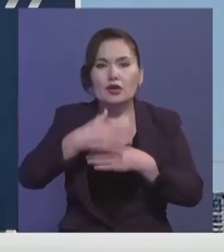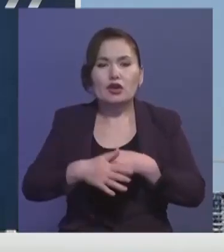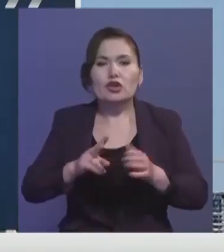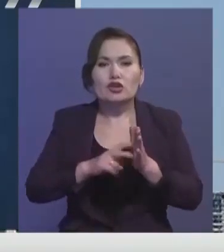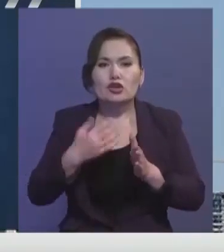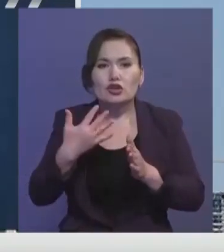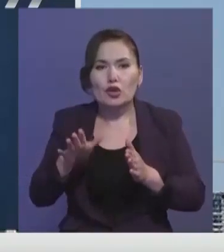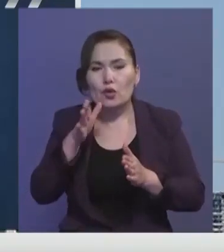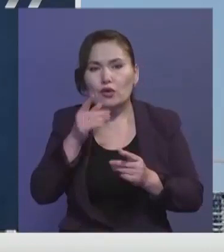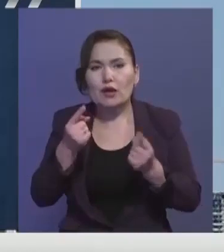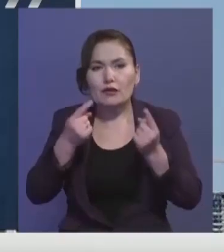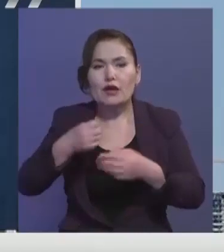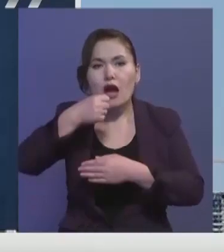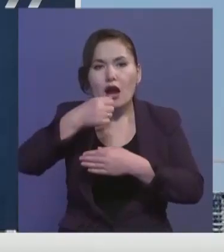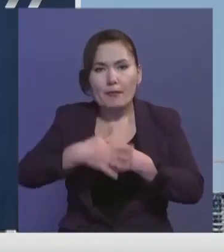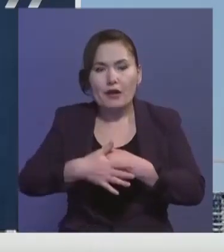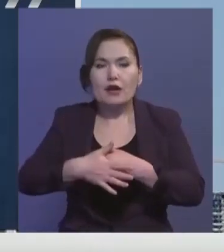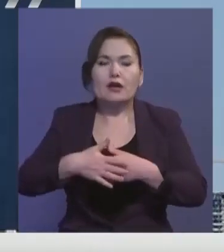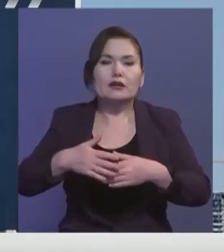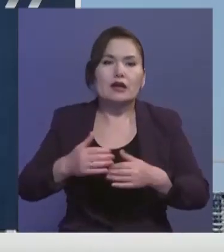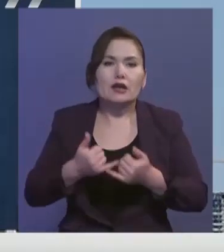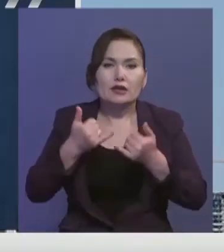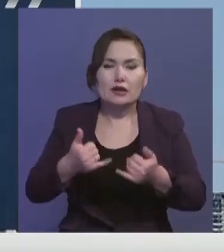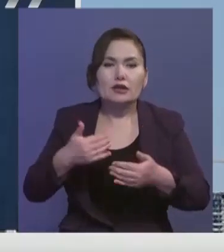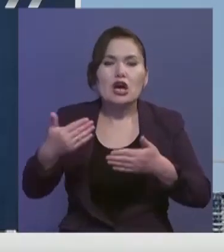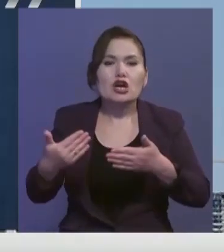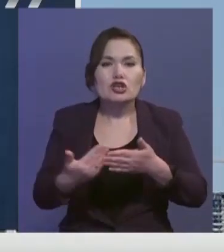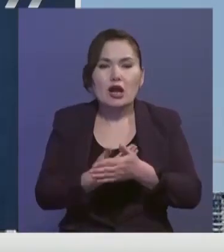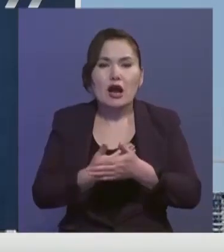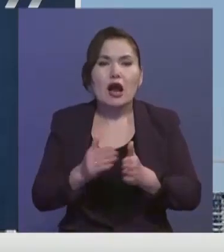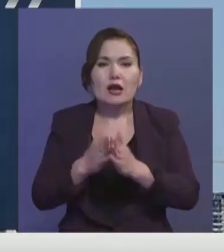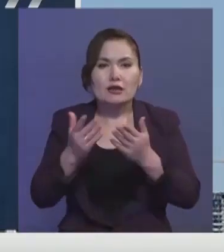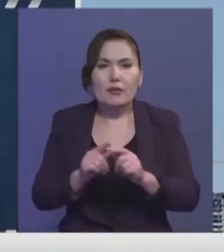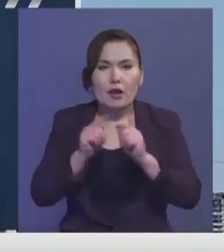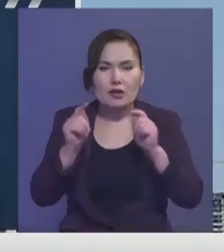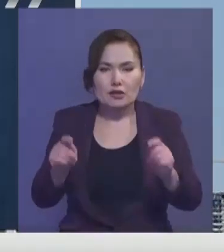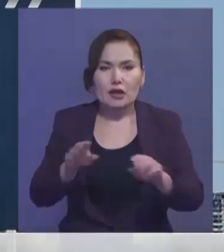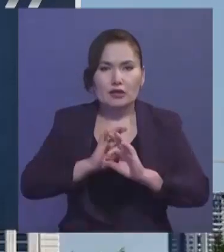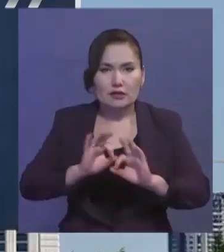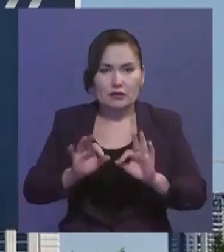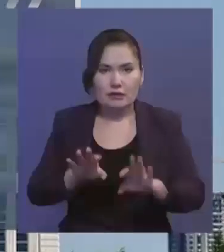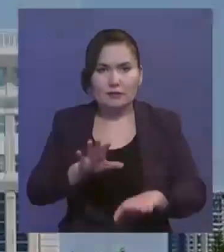750 жылдығы шеңберінде жарық көрген жаңа кітаптар жөнінде президентке толық ақпарат ұсынылды.